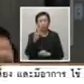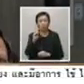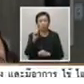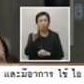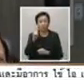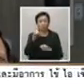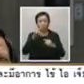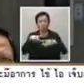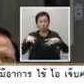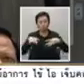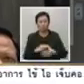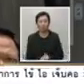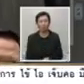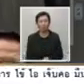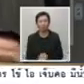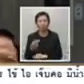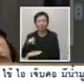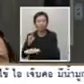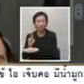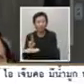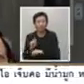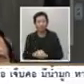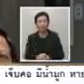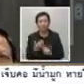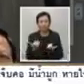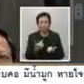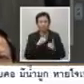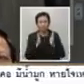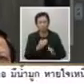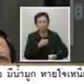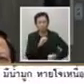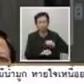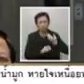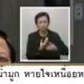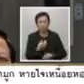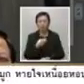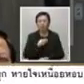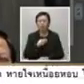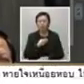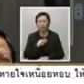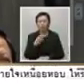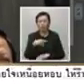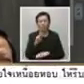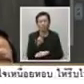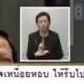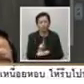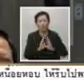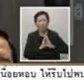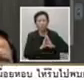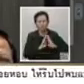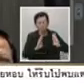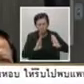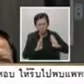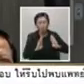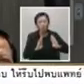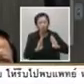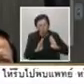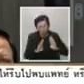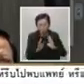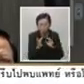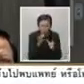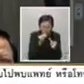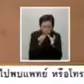วันนี้เนี่ยท่านประธาน ค่ะ ให้เพื่อนสมาชิกได้แสดงความคิดเห็นครับผมอยากจะให้ท่านประธานเนี่ย ท่านประธานค่ะ เปิดใจให้กว้างแล้วลองรับฟัง ท่านจุ